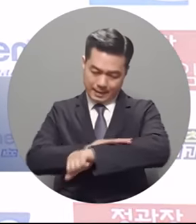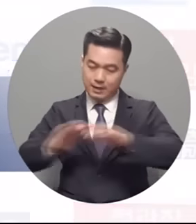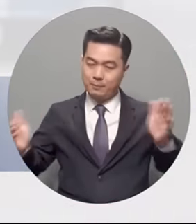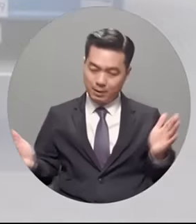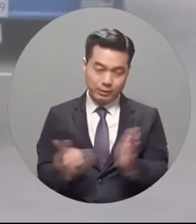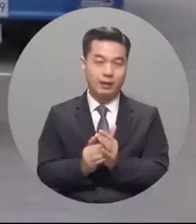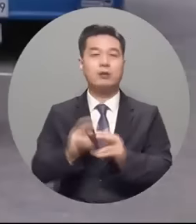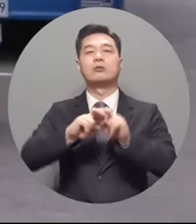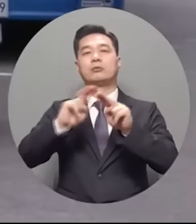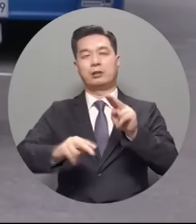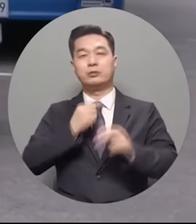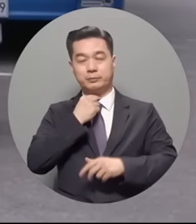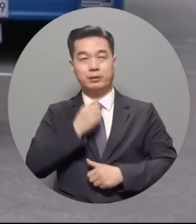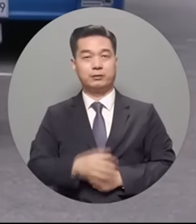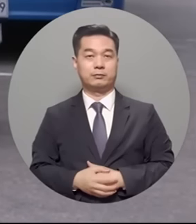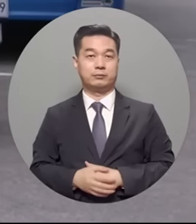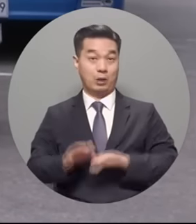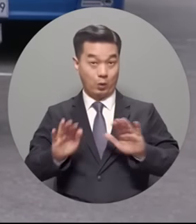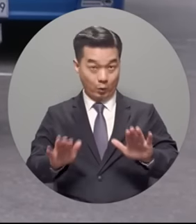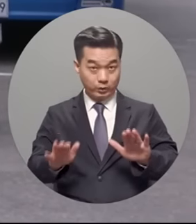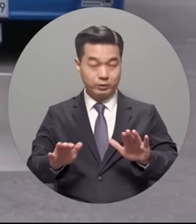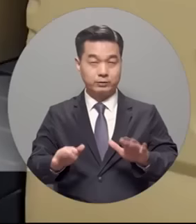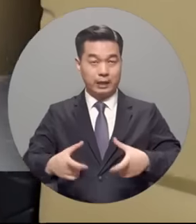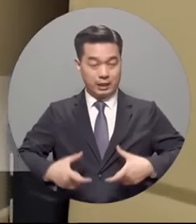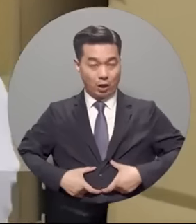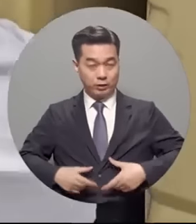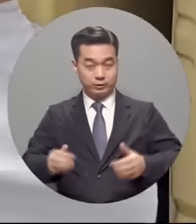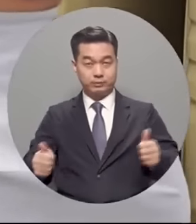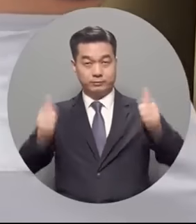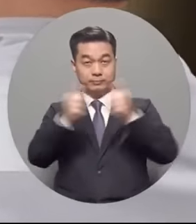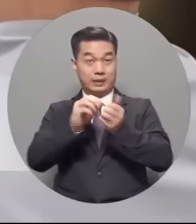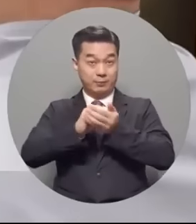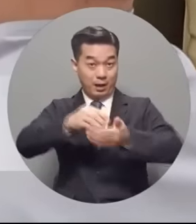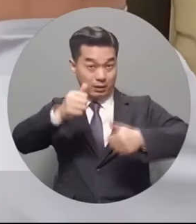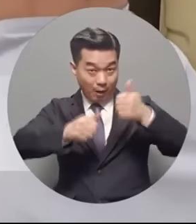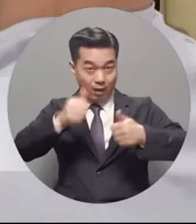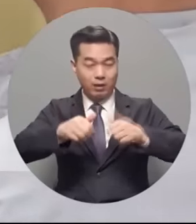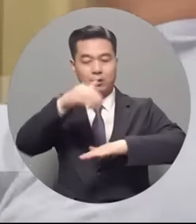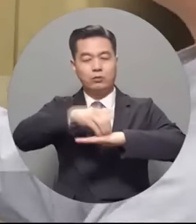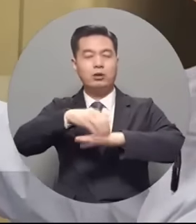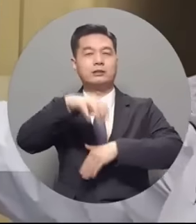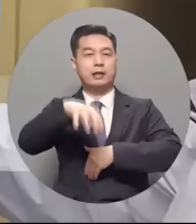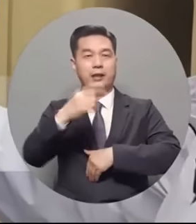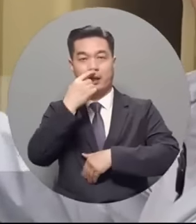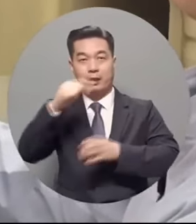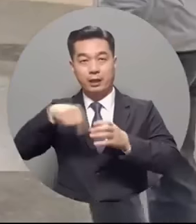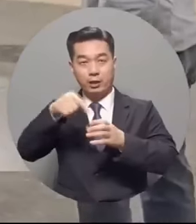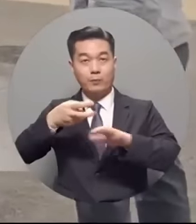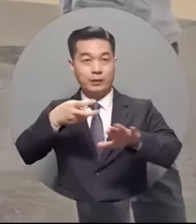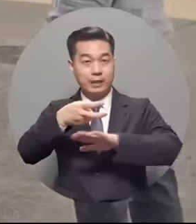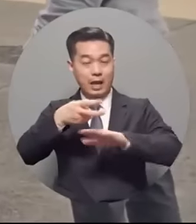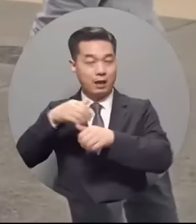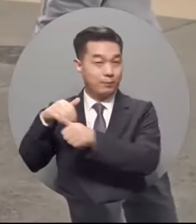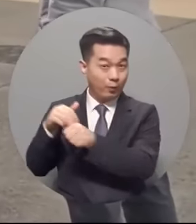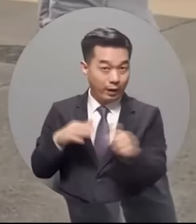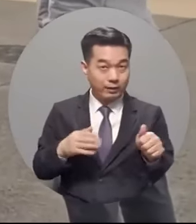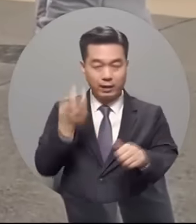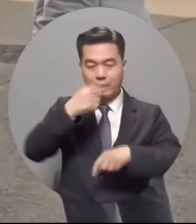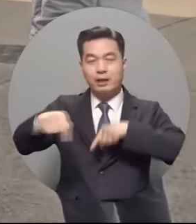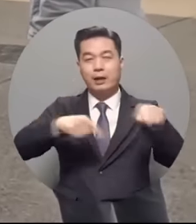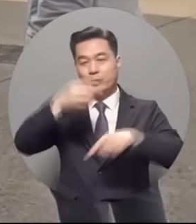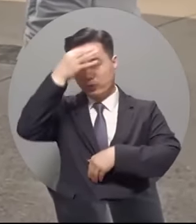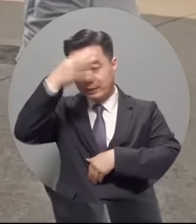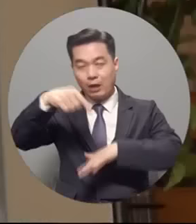물러나겠습니다. 팬들은 오늘 챔프전을 준비하는 KCC의 훈련장에 커피차를 보냈습니다. 감독을 향한 사과의